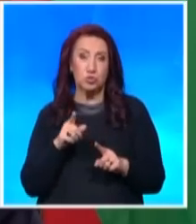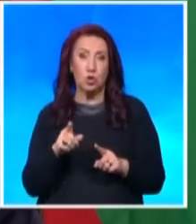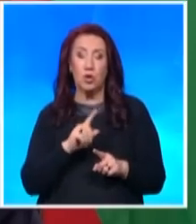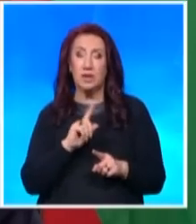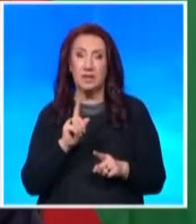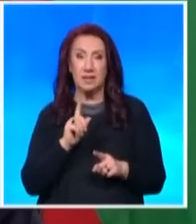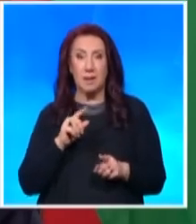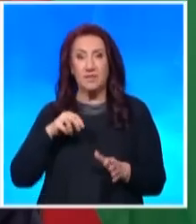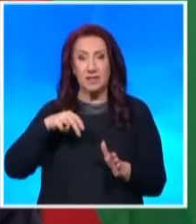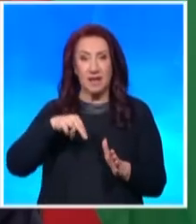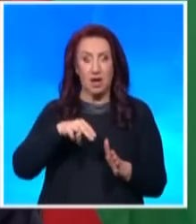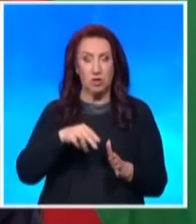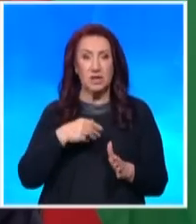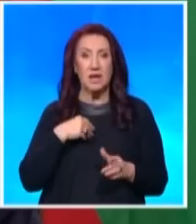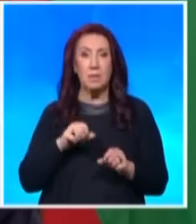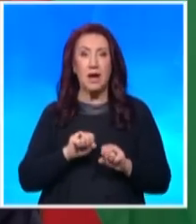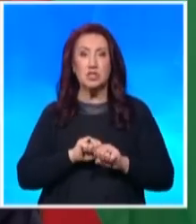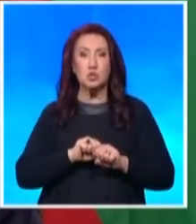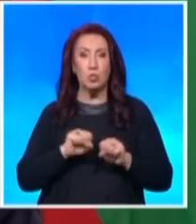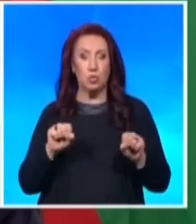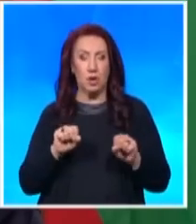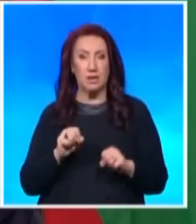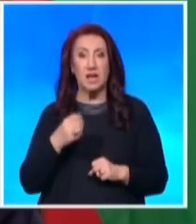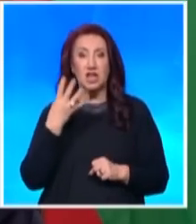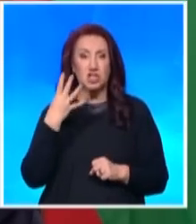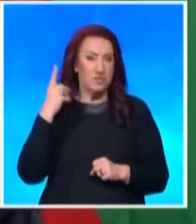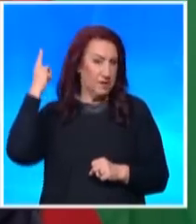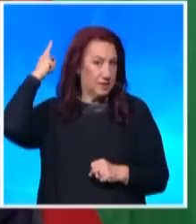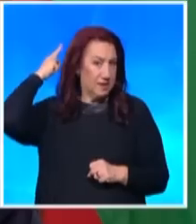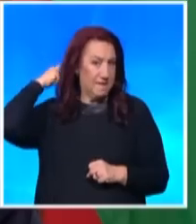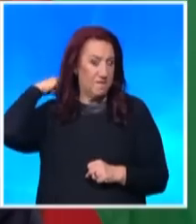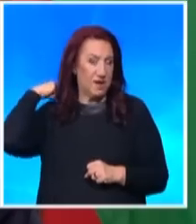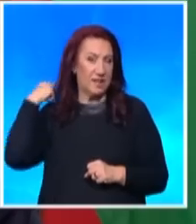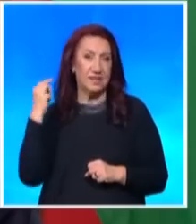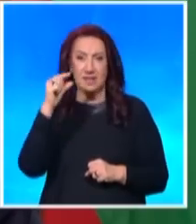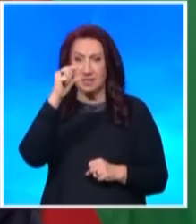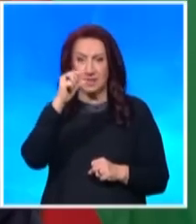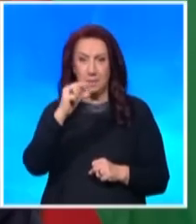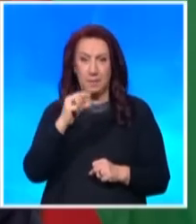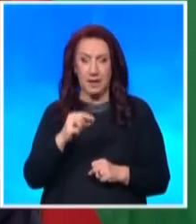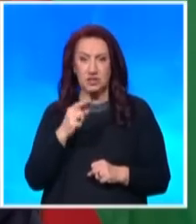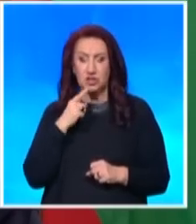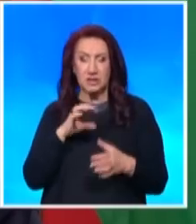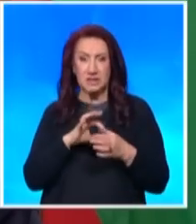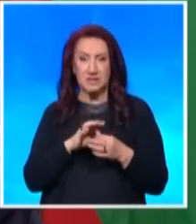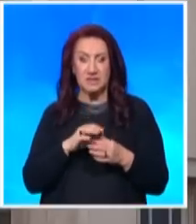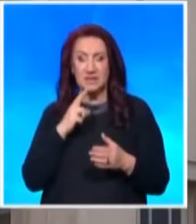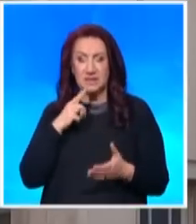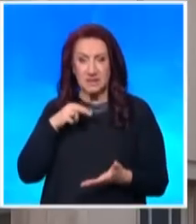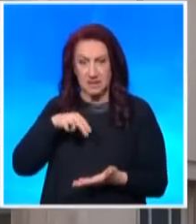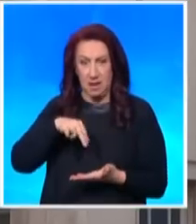движи много, тъй като има спукан четвърти вратен прешлен, който засяга цялата моторика и той трябва да зарасне